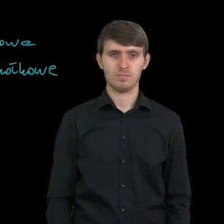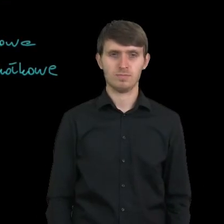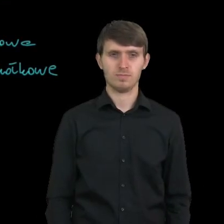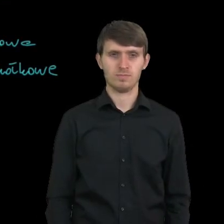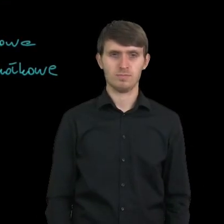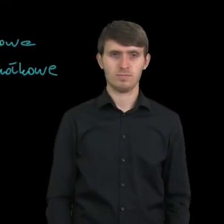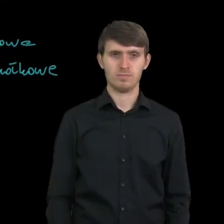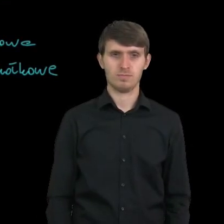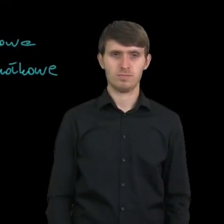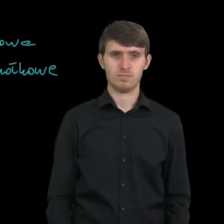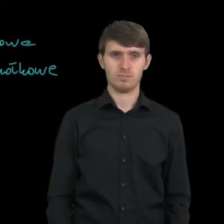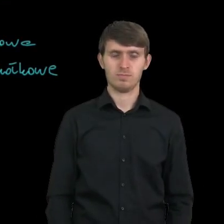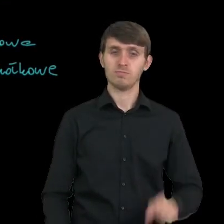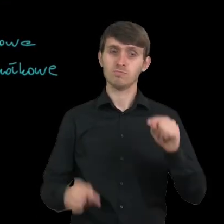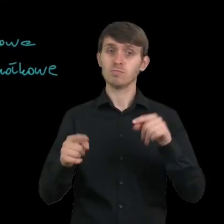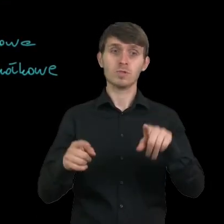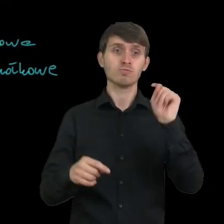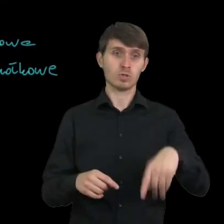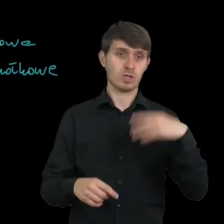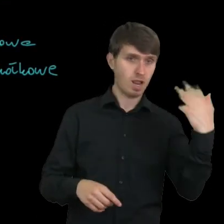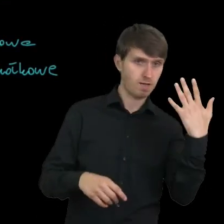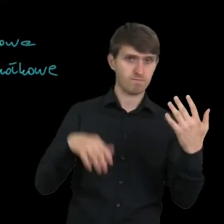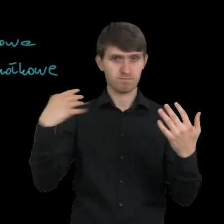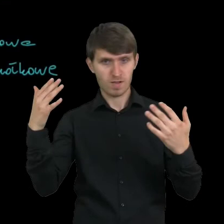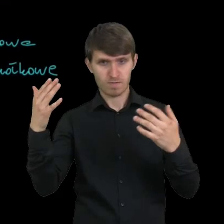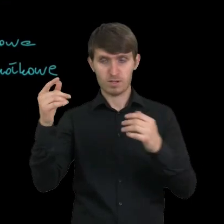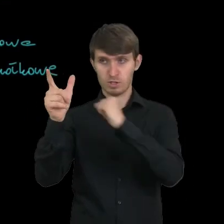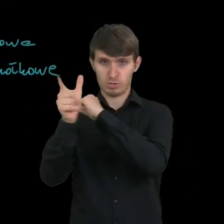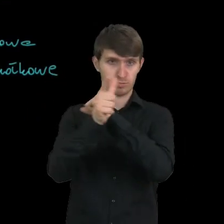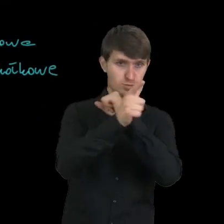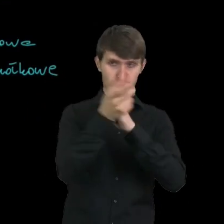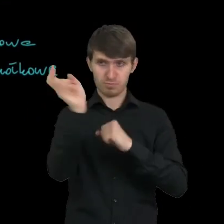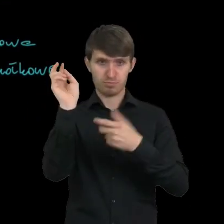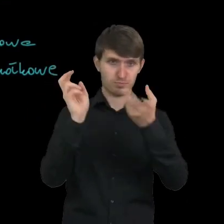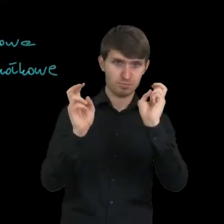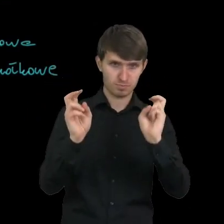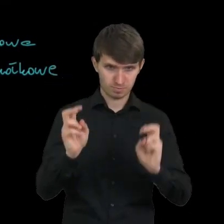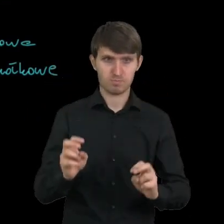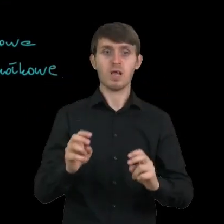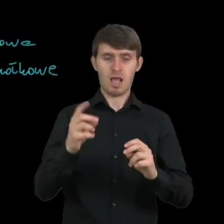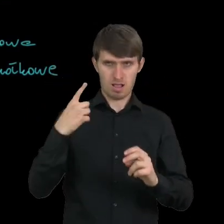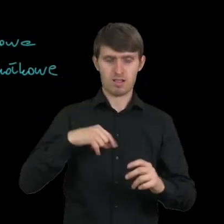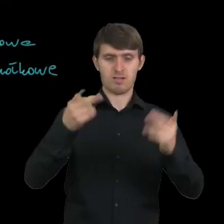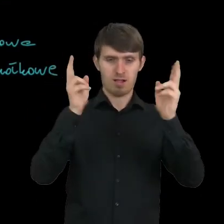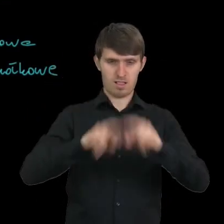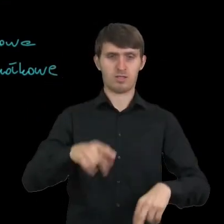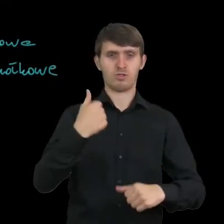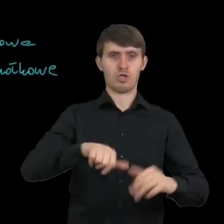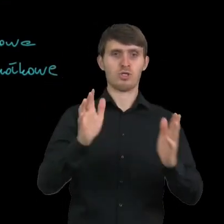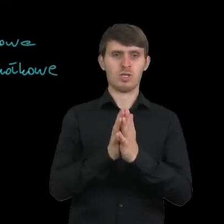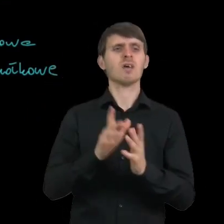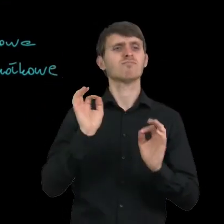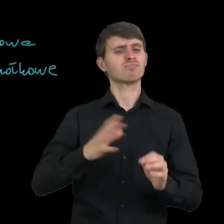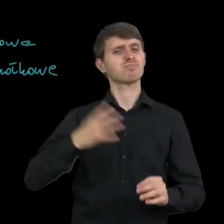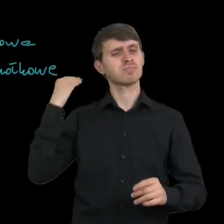lewej i od prawej strony odjąć 70 stopni. I dochodzimy do wniosku, że ten kąt ma 110 stopni, czyli dokładnie tak